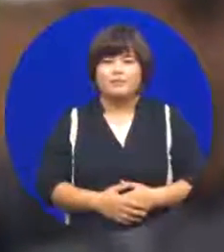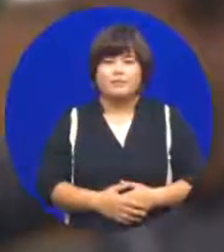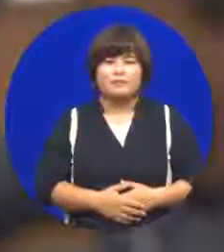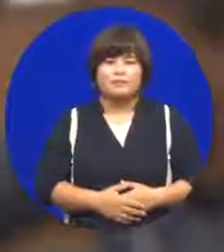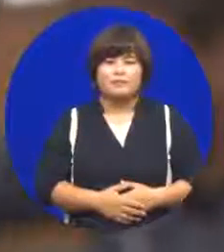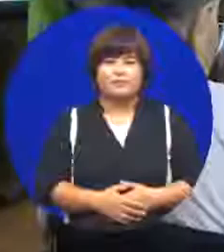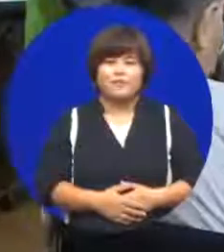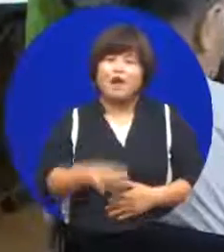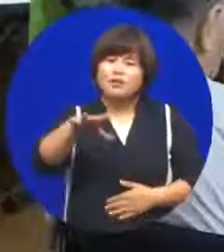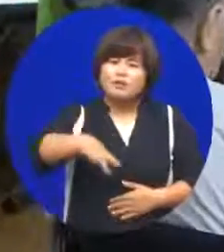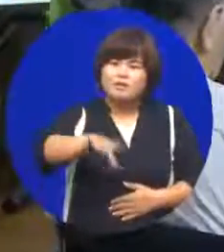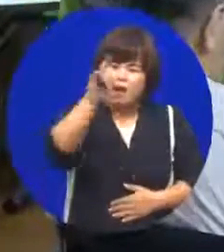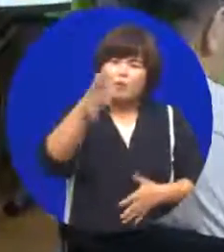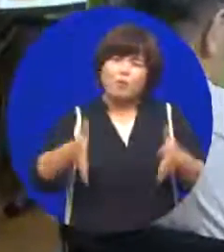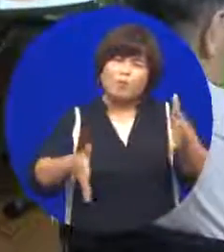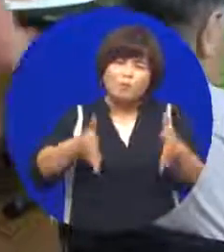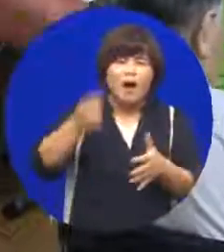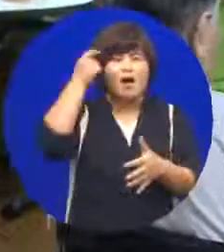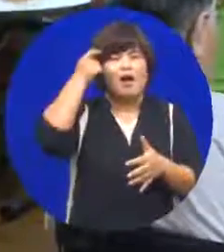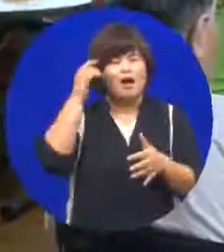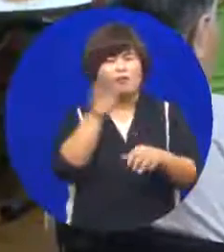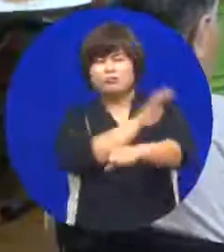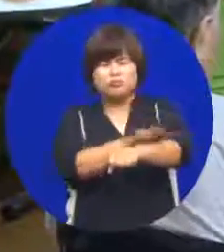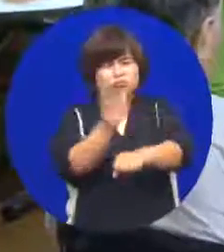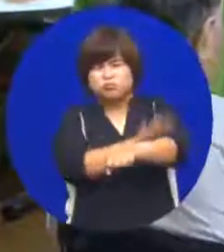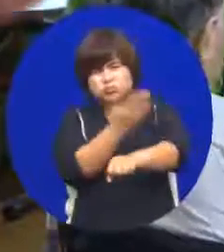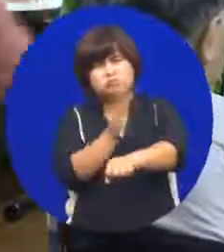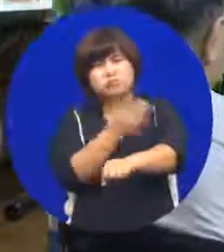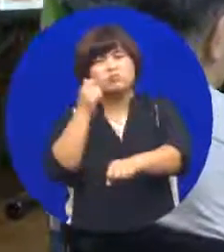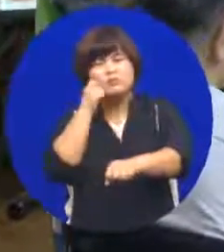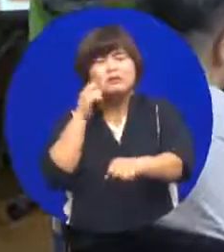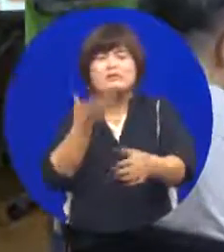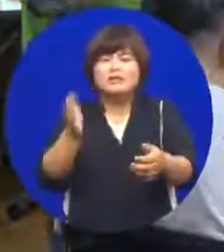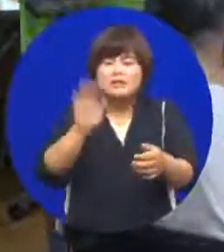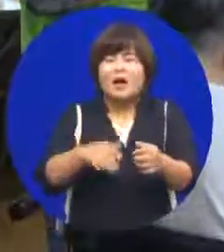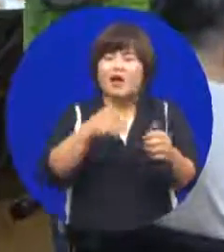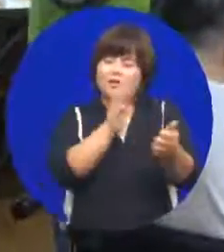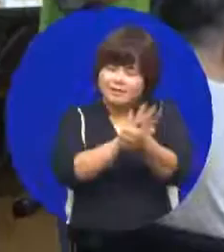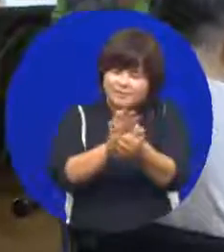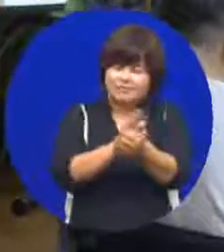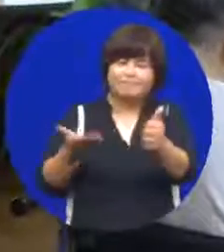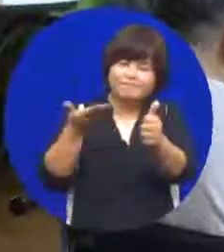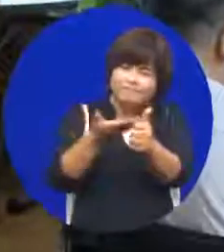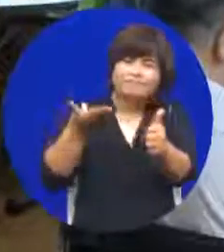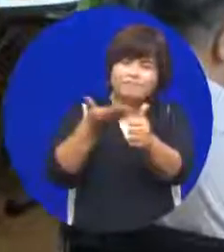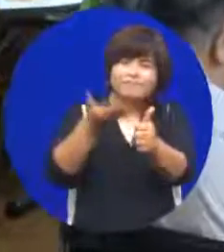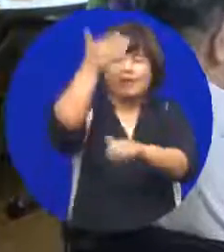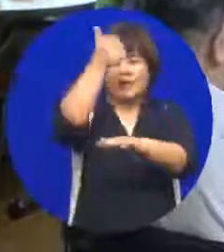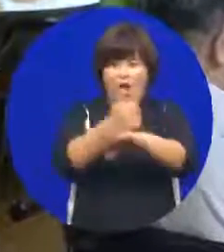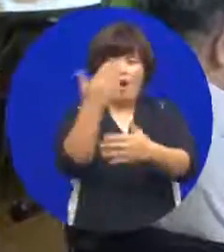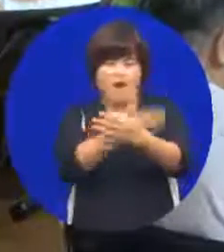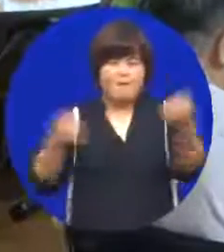합니다. 네, 처음은 잘 못하실 것 같다는 말씀으로 시작하지만 옆에서 잘한다 잘한다 계속